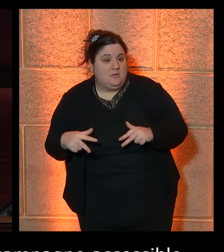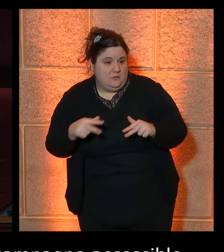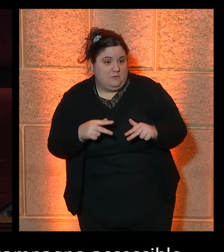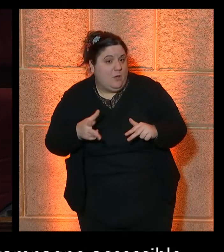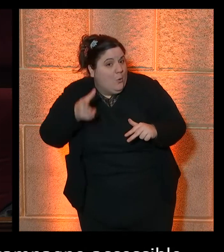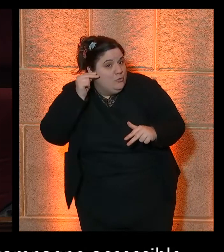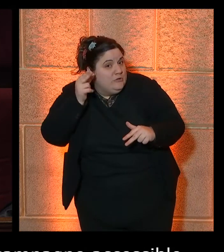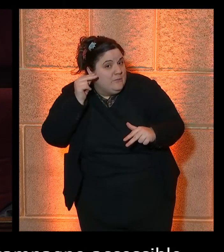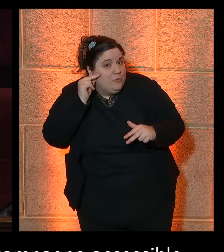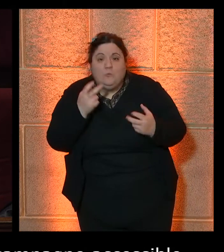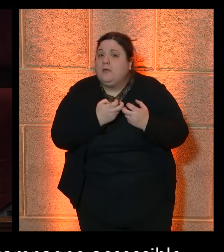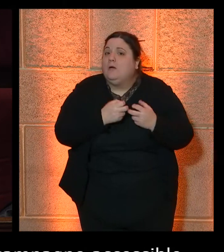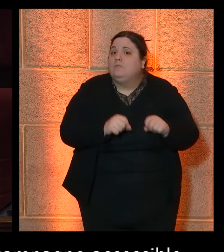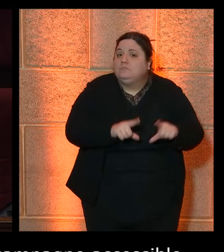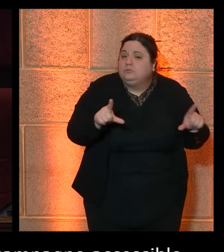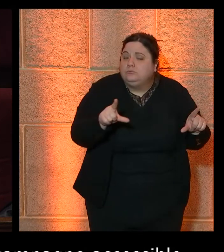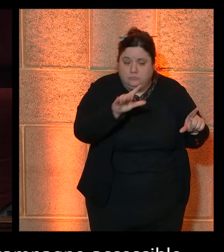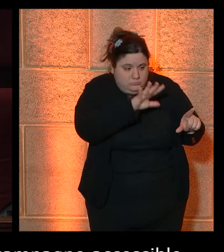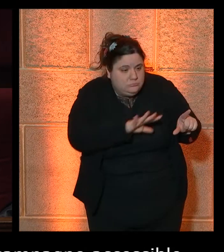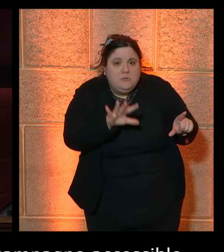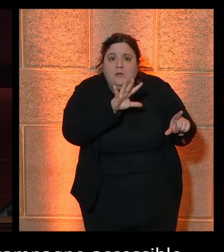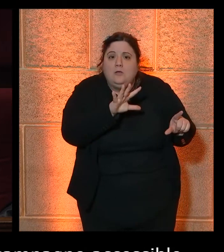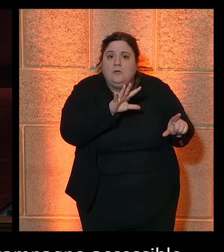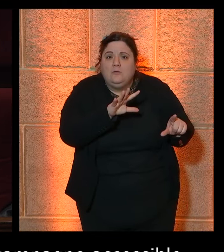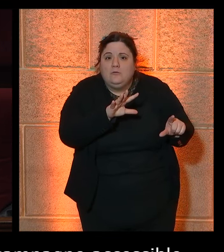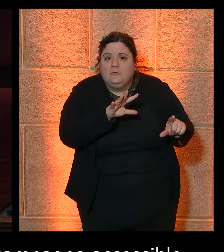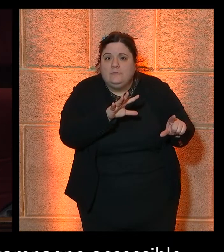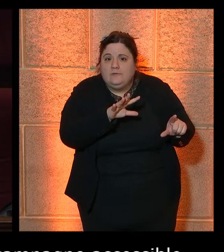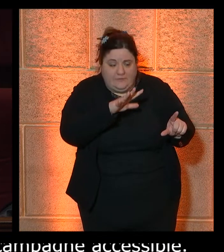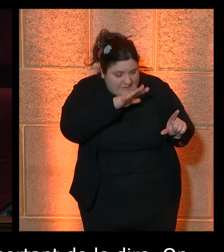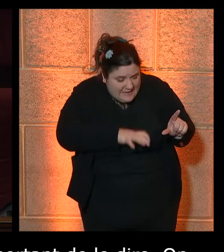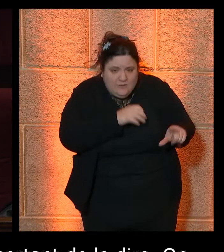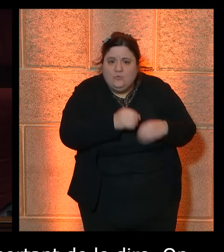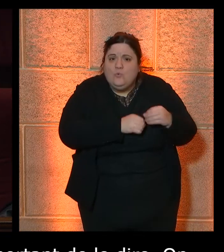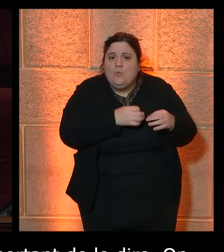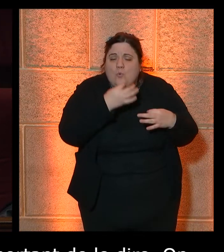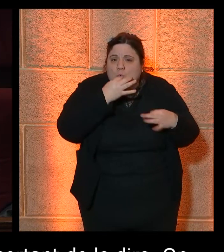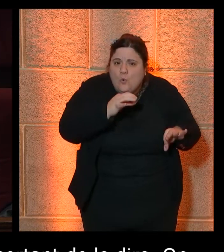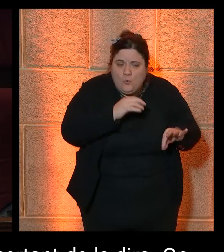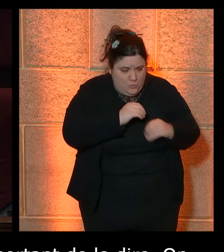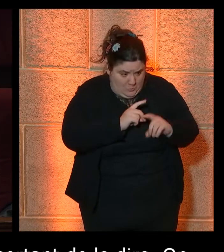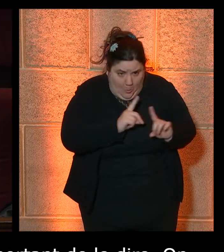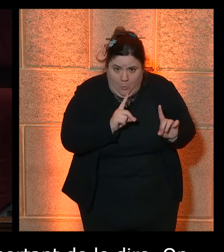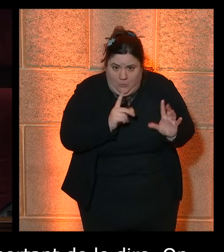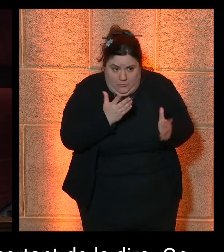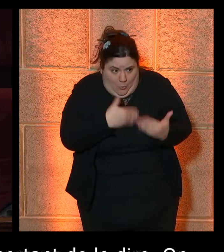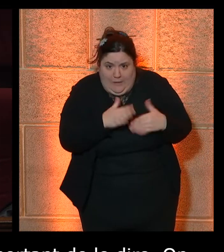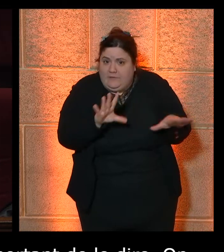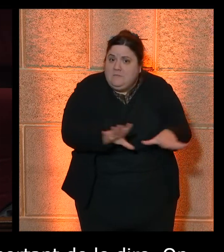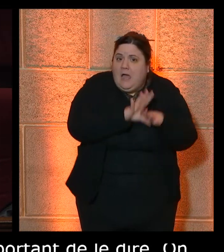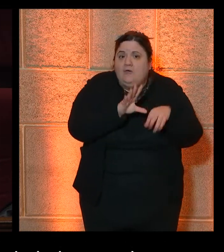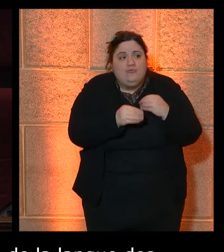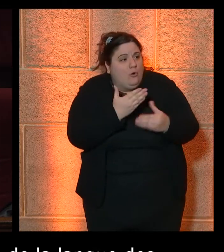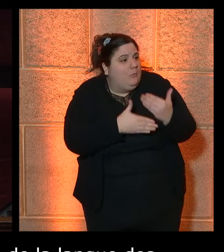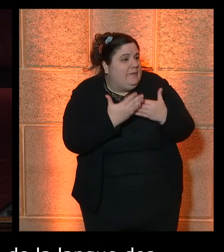décrire ce qui se passe à l'écran si le message lui-même n'est pas véhiculé par le dialogue, par exemple. Il y a quand même beaucoup de choses qui passent par une